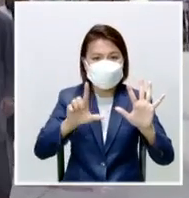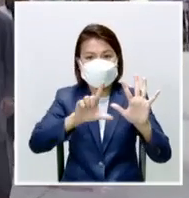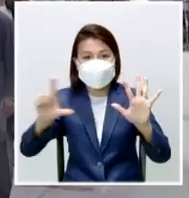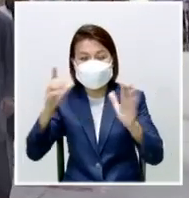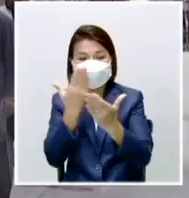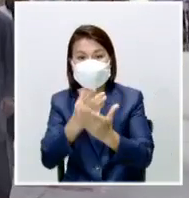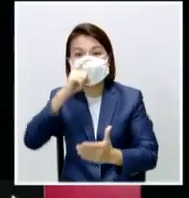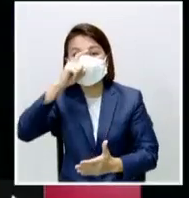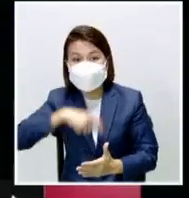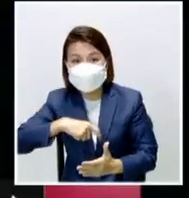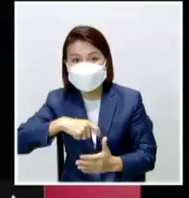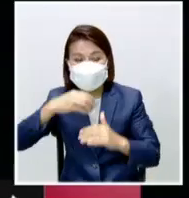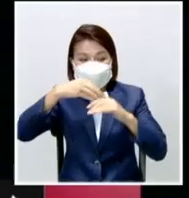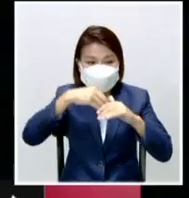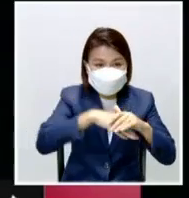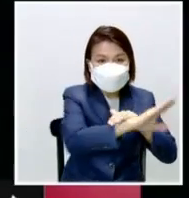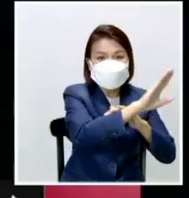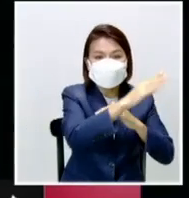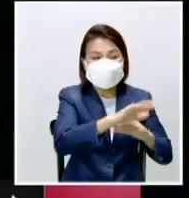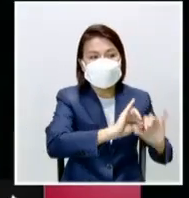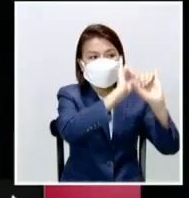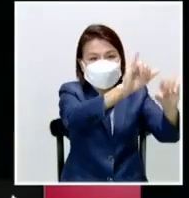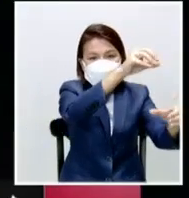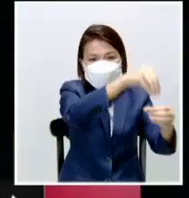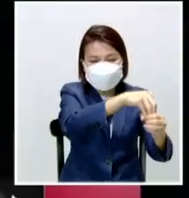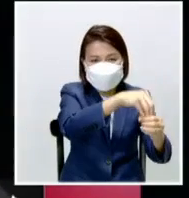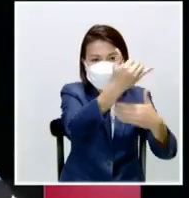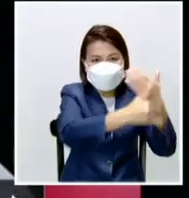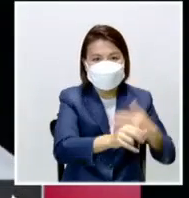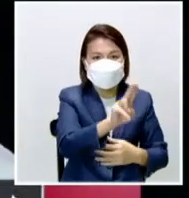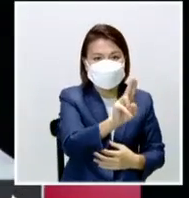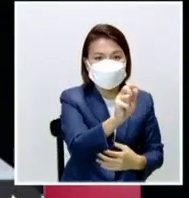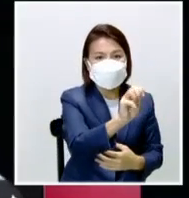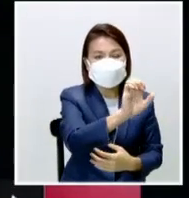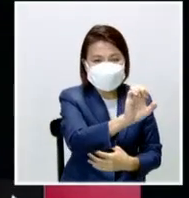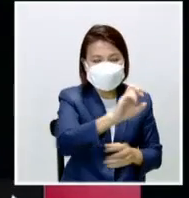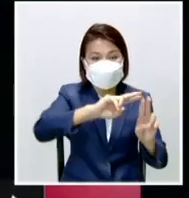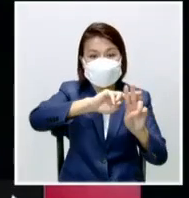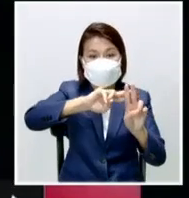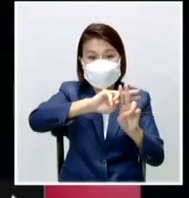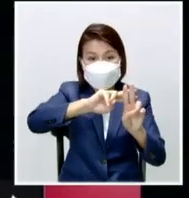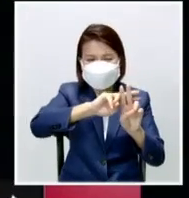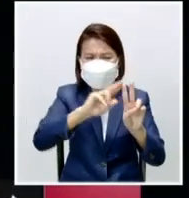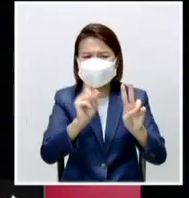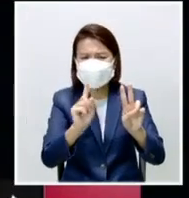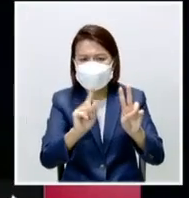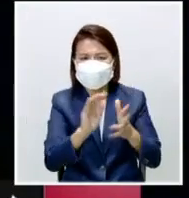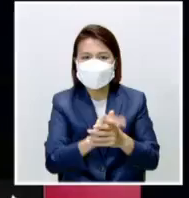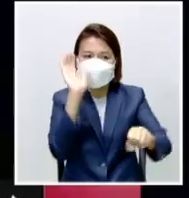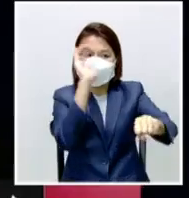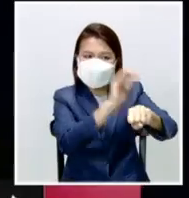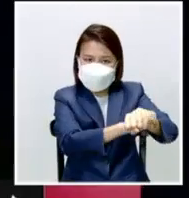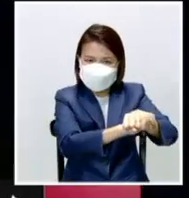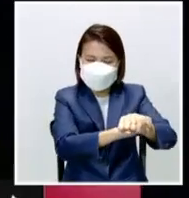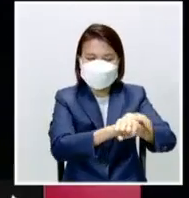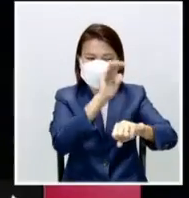าจิกิสถานก่อนจะเดินทางไป UAE ค่ะขณะที่ชาวอัฟกานิสถานจำนวนมากติด Hashtag Arrest Ghani หรือจับกุมกานี